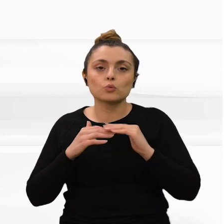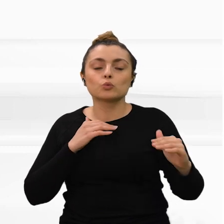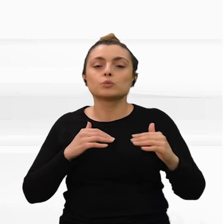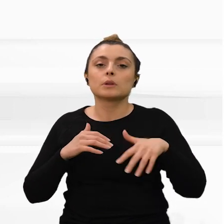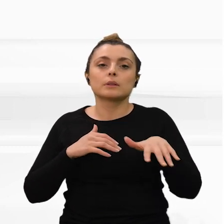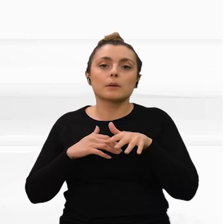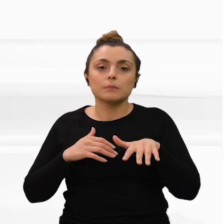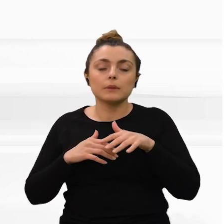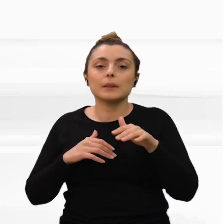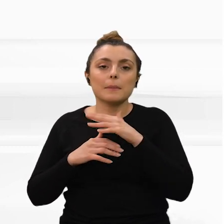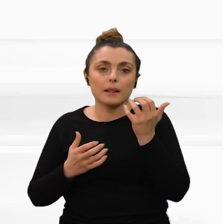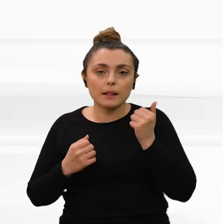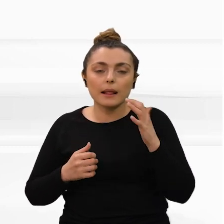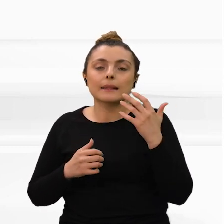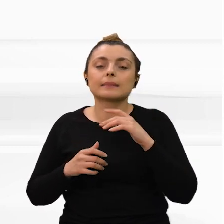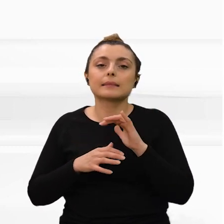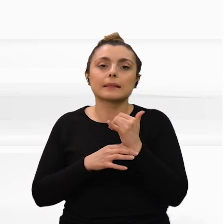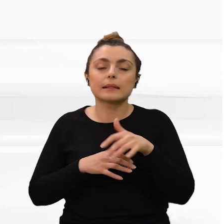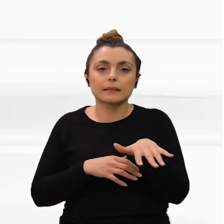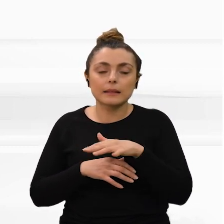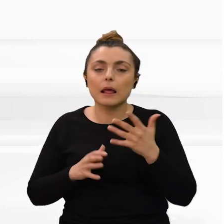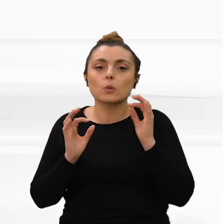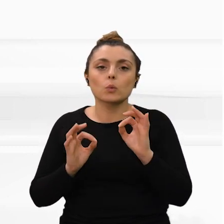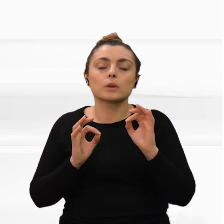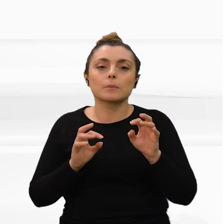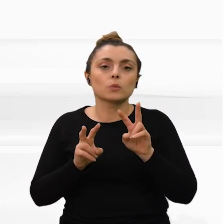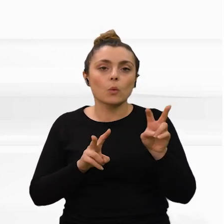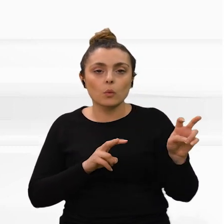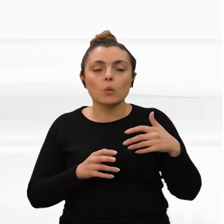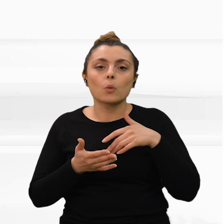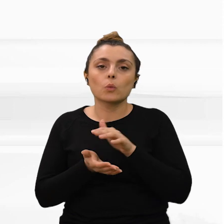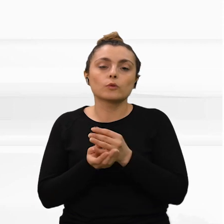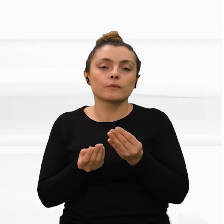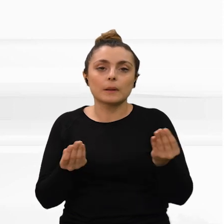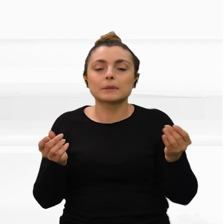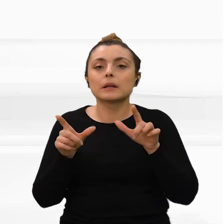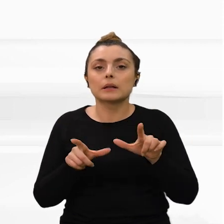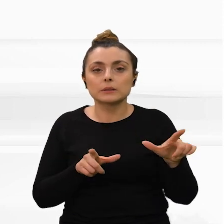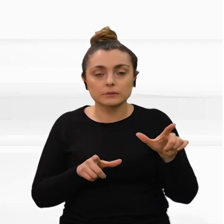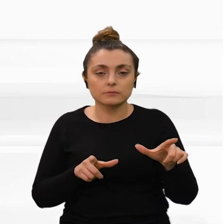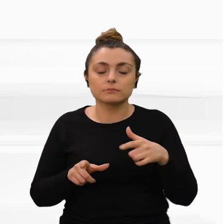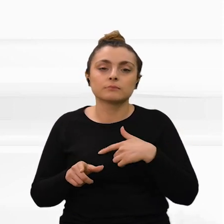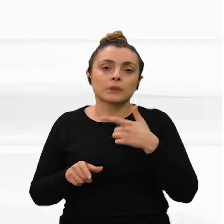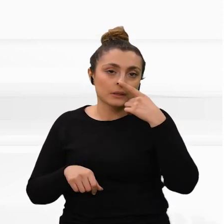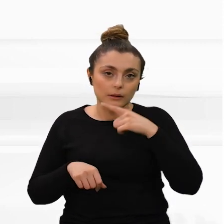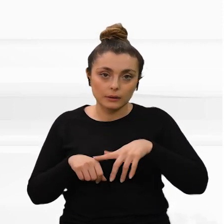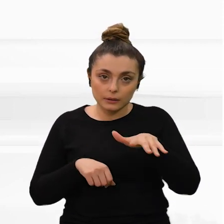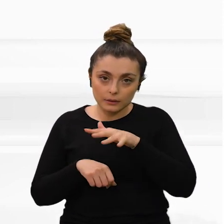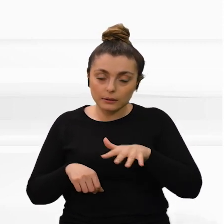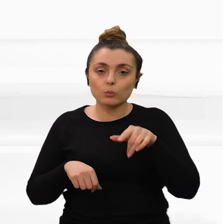toplumsal tabakalaşmayı temel alarak en yeteneklilerin en önemli mesleklerle ödüllendirilmesi gerektiğini